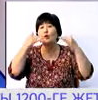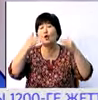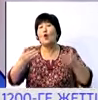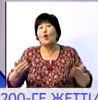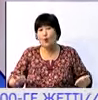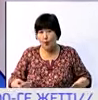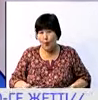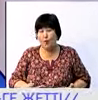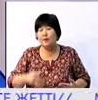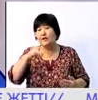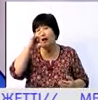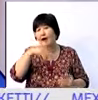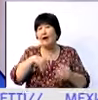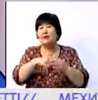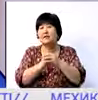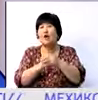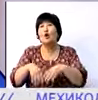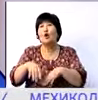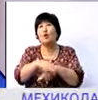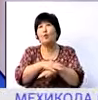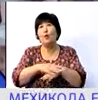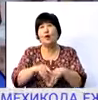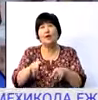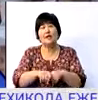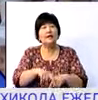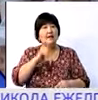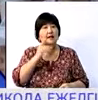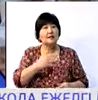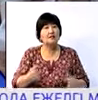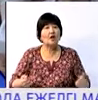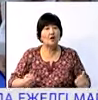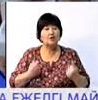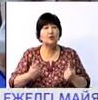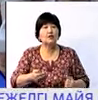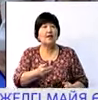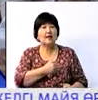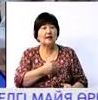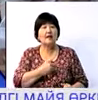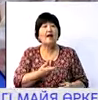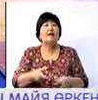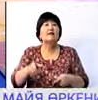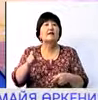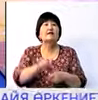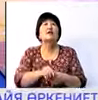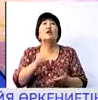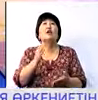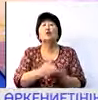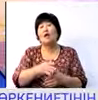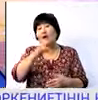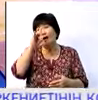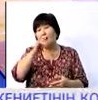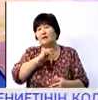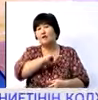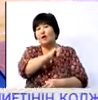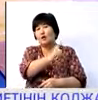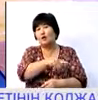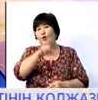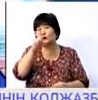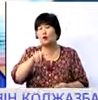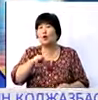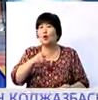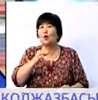өңірде қазақ күресінің бұқаралық серпін алып жастардың спортқа қызығушылығын еселей түсті. Қазақта күшесін алып,